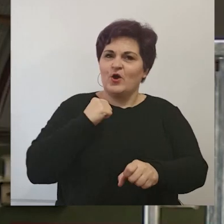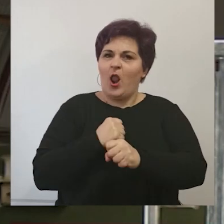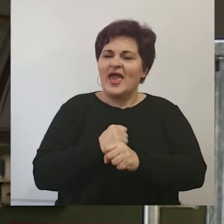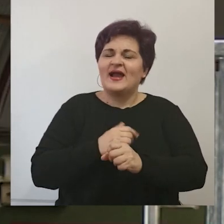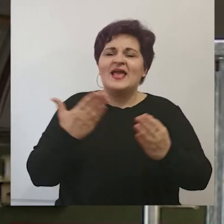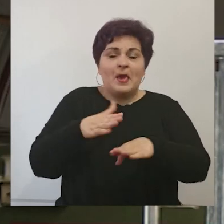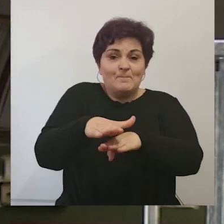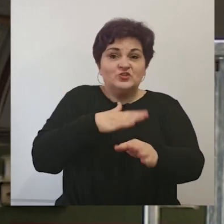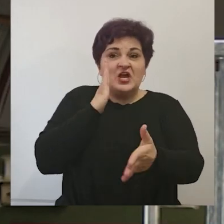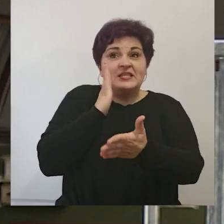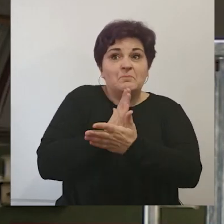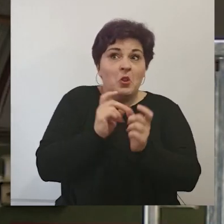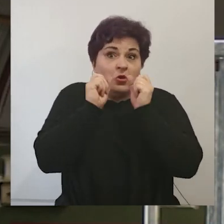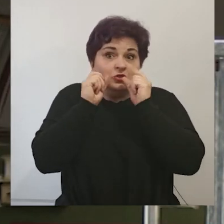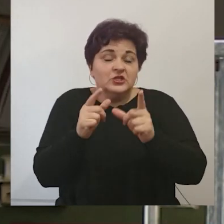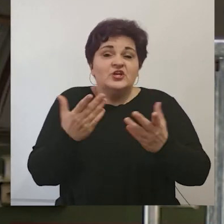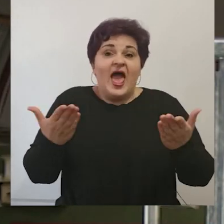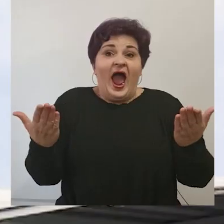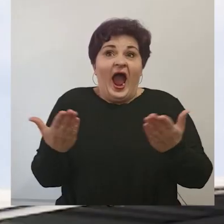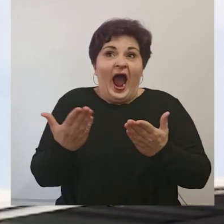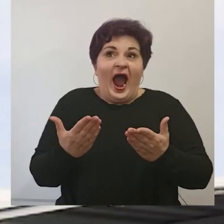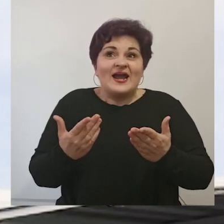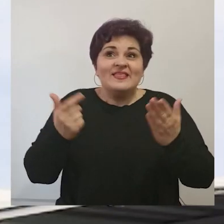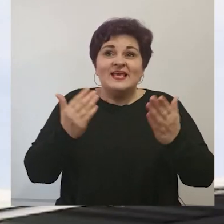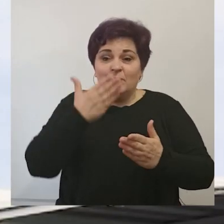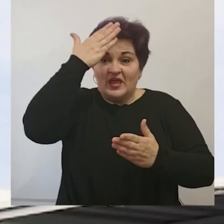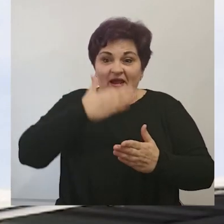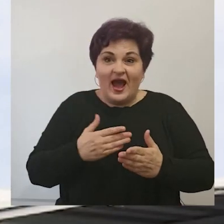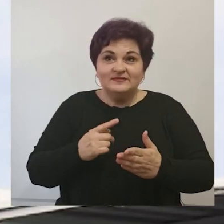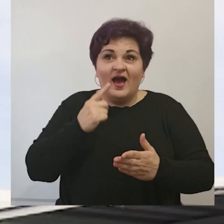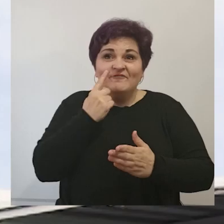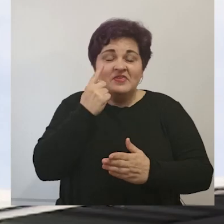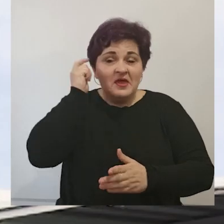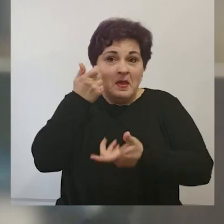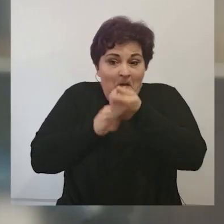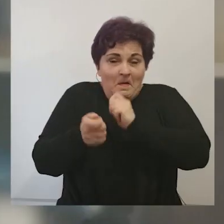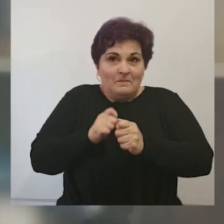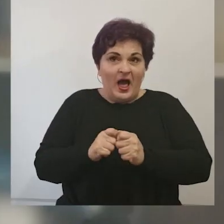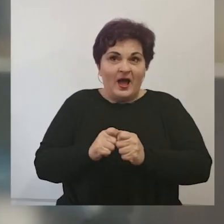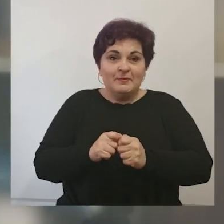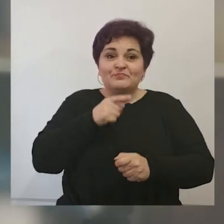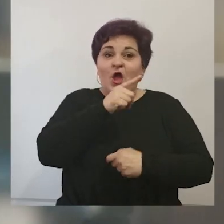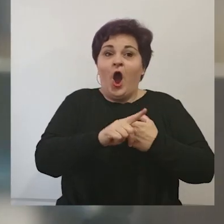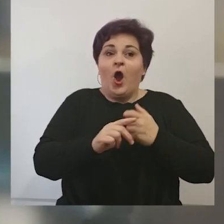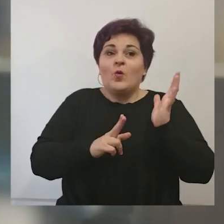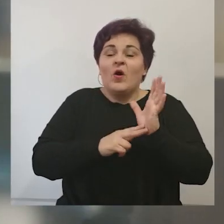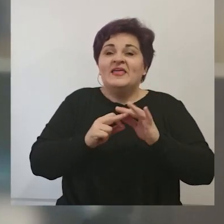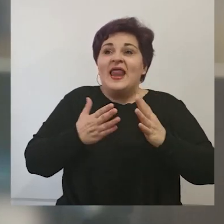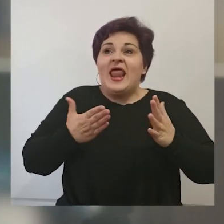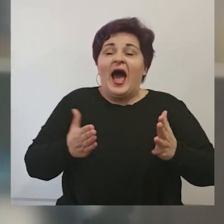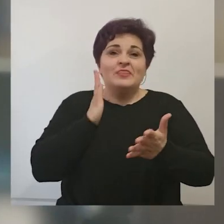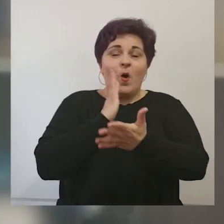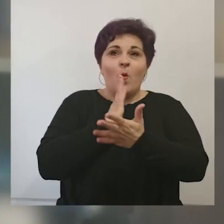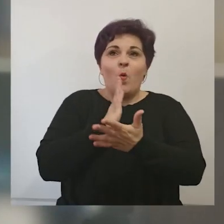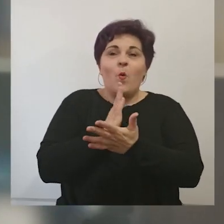kolegama, iako je na početku bilo iznenađenja kada ispod zaštitne kacige proviri pletenica. Kako je Cromex uvijek u sferi